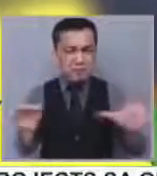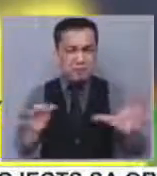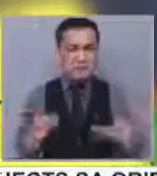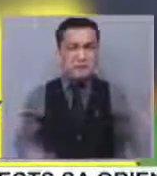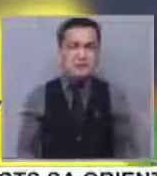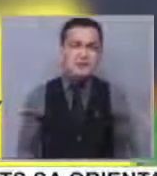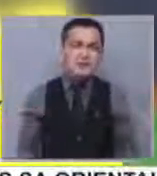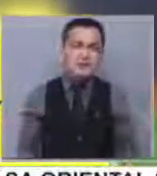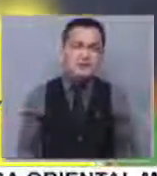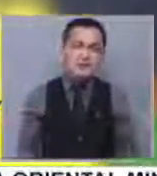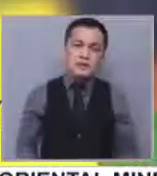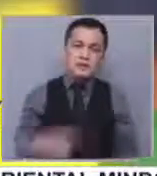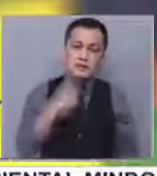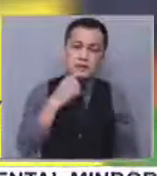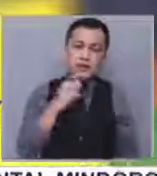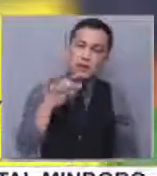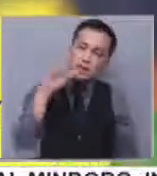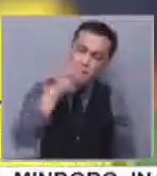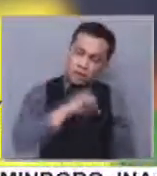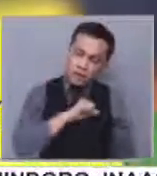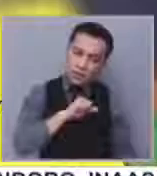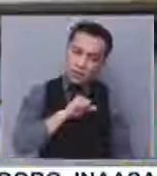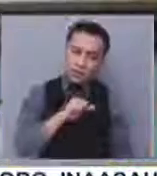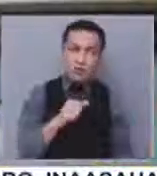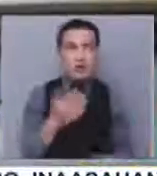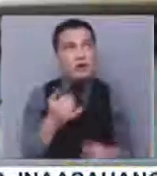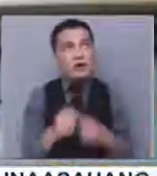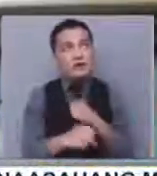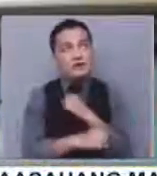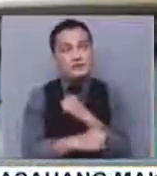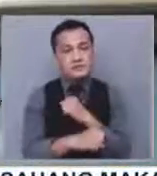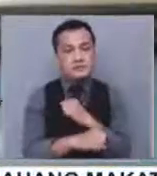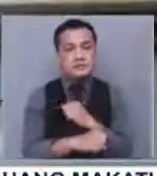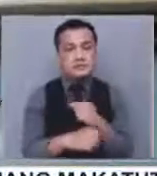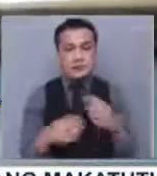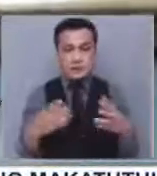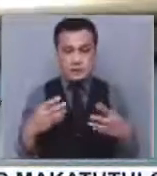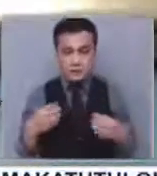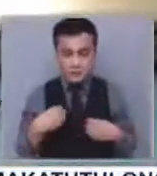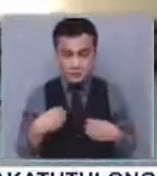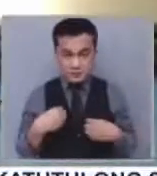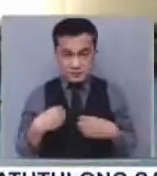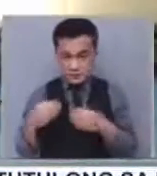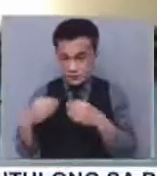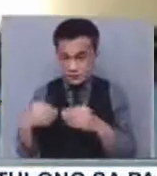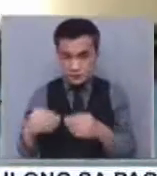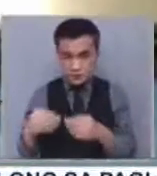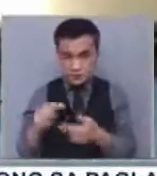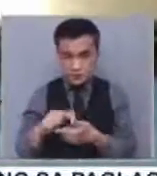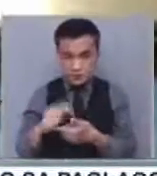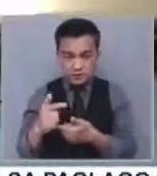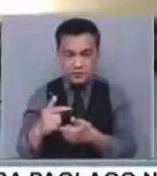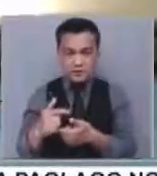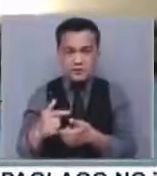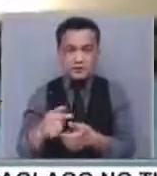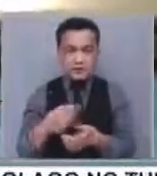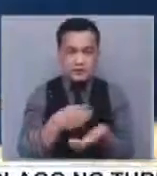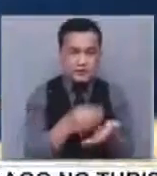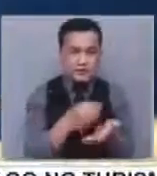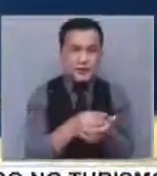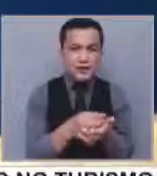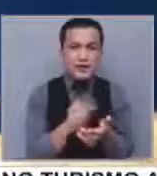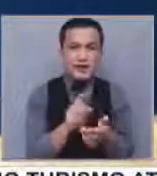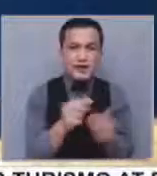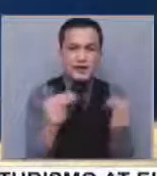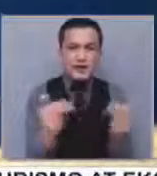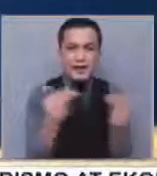kaya nagawa niya ang pagnanakaw. Ngunit aminado ito na kapag naibenta ang mga ninakaw ay gagastosin niya ito sa online